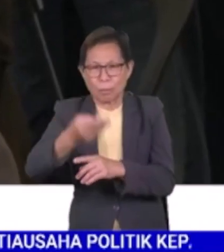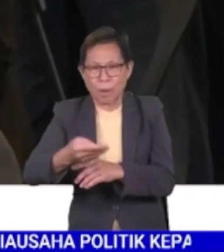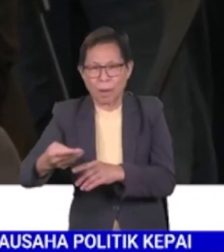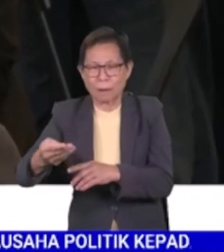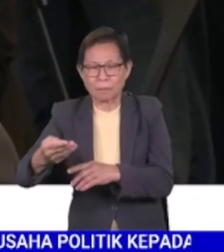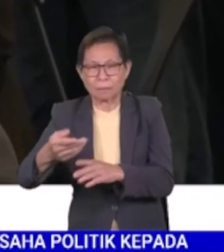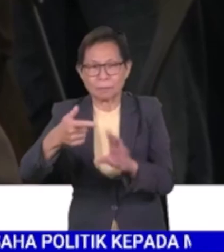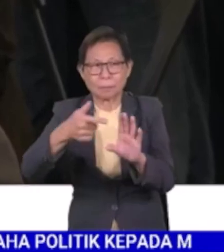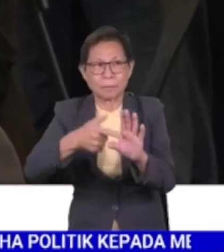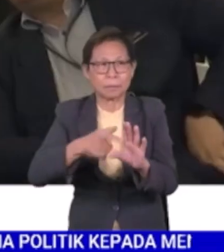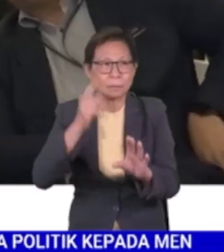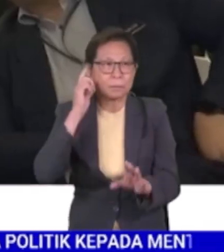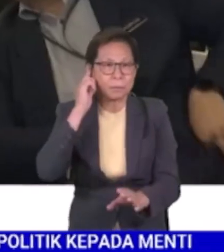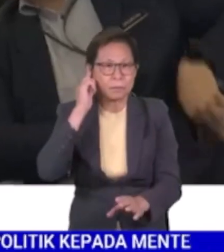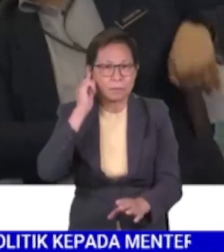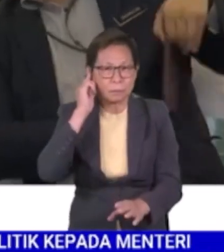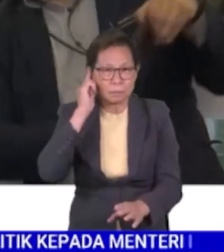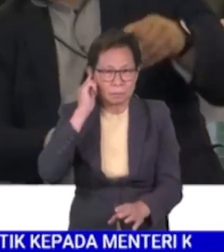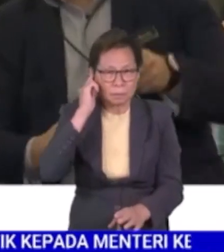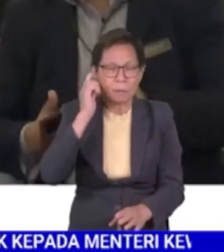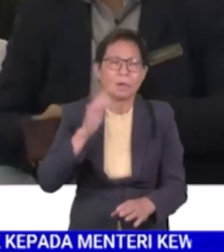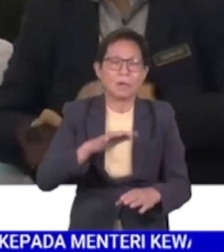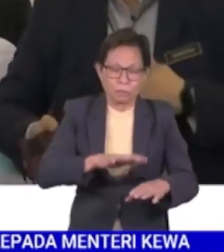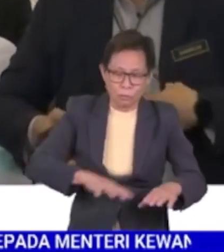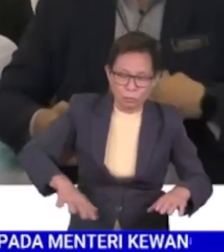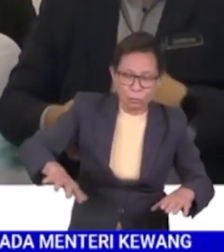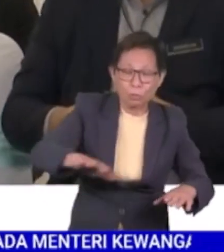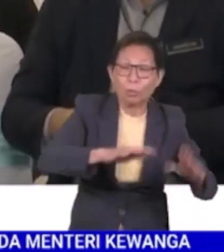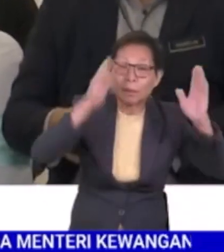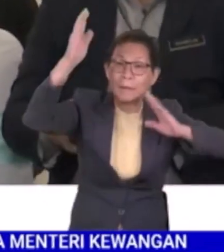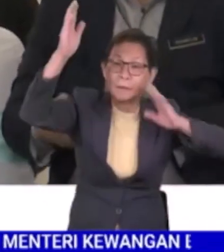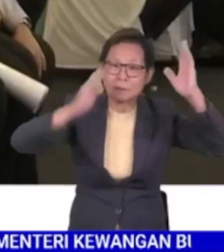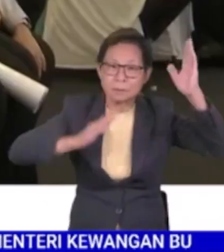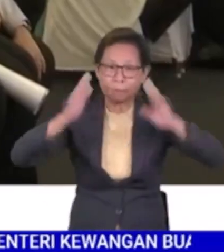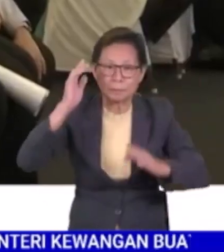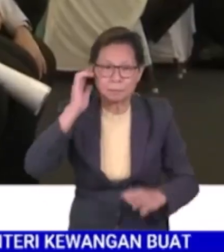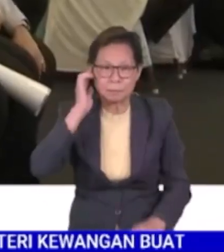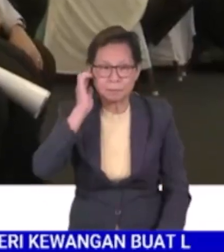menerusi 1,464 pemeriksaan di seluruh negara.